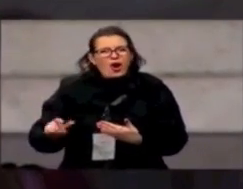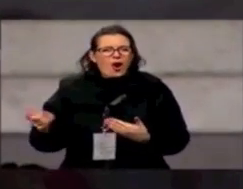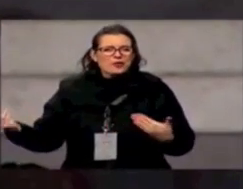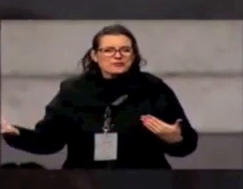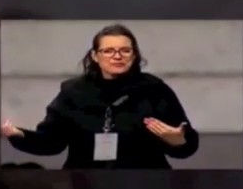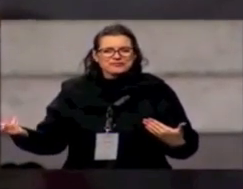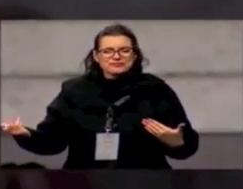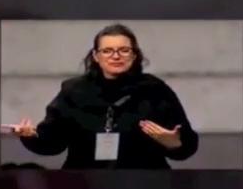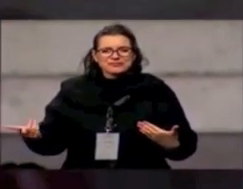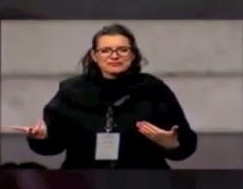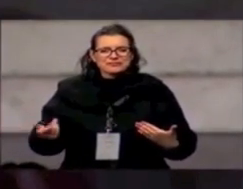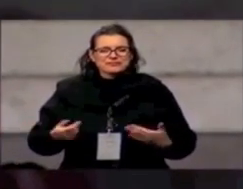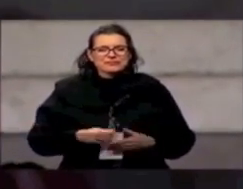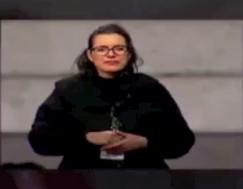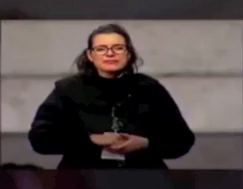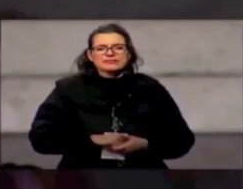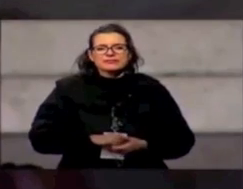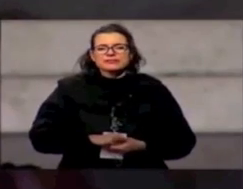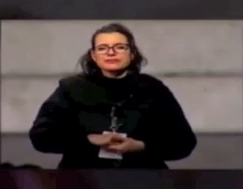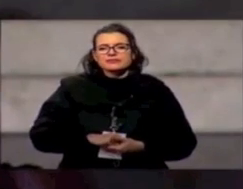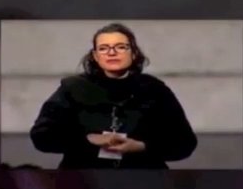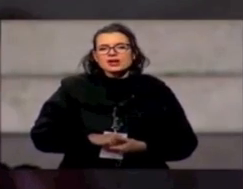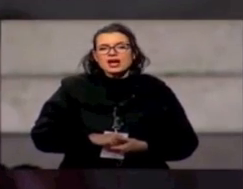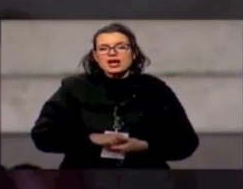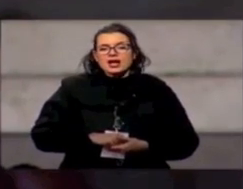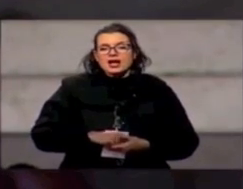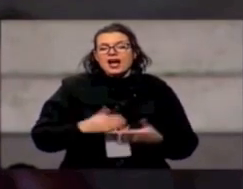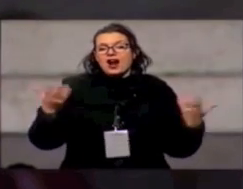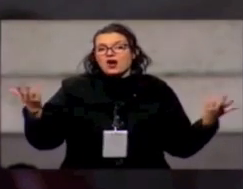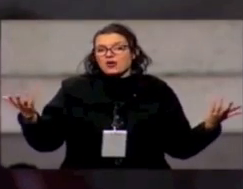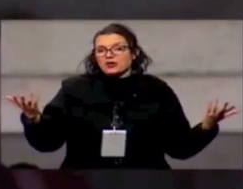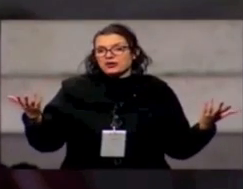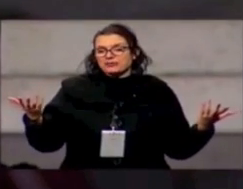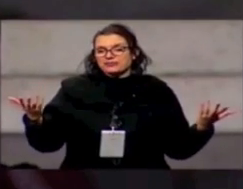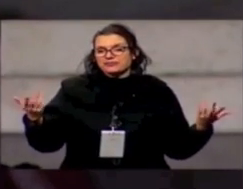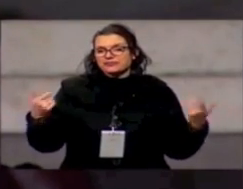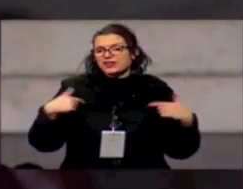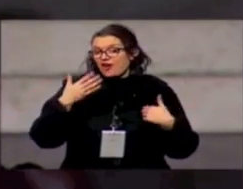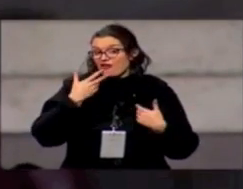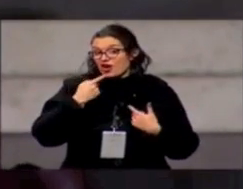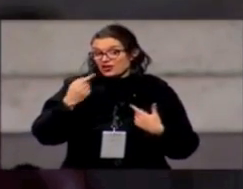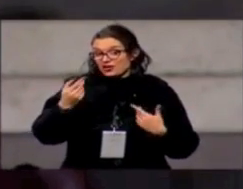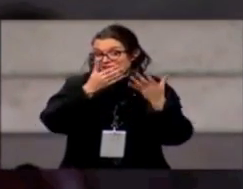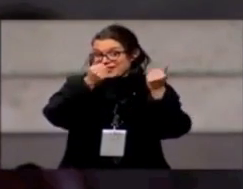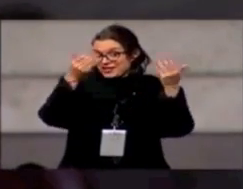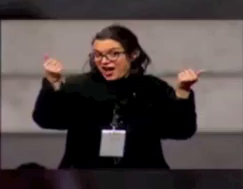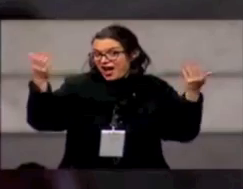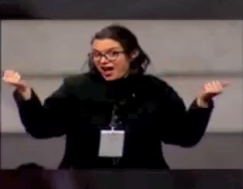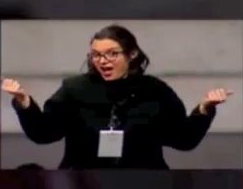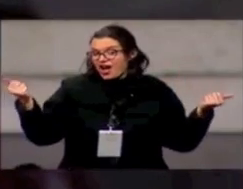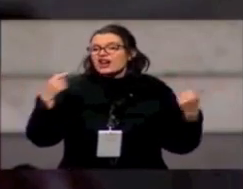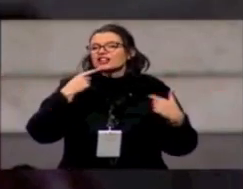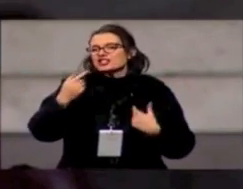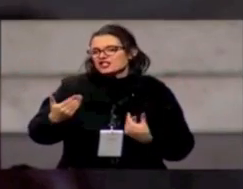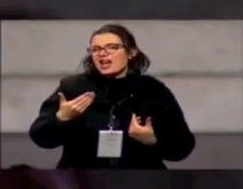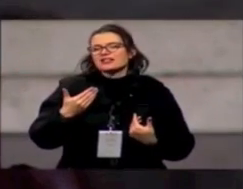perfettamente possibile e qui quindi vi saluterei rendendo omaggio forse a